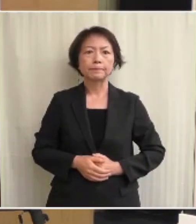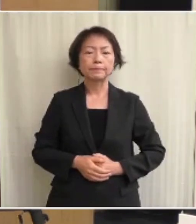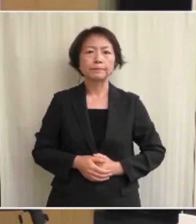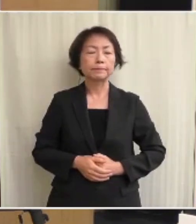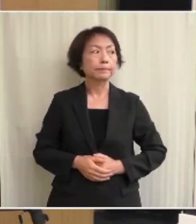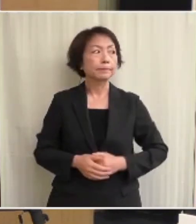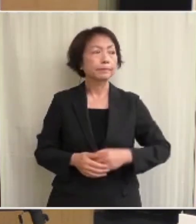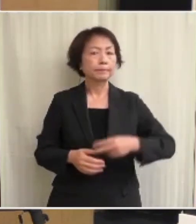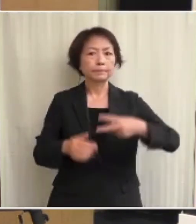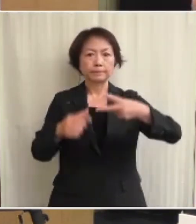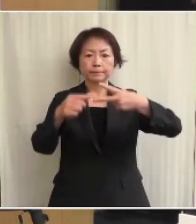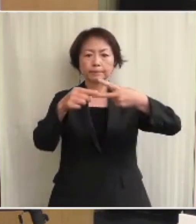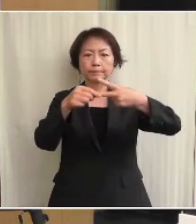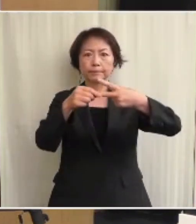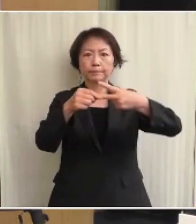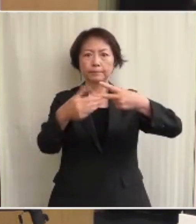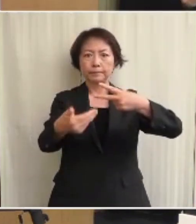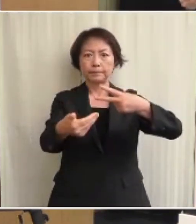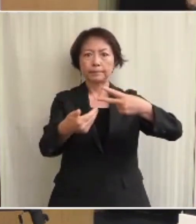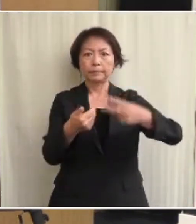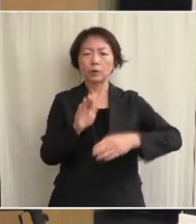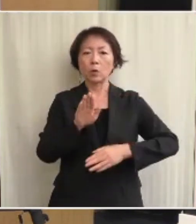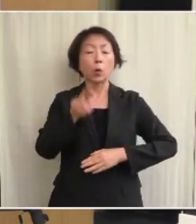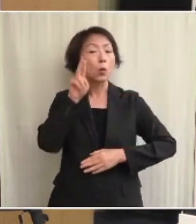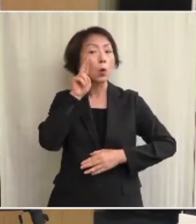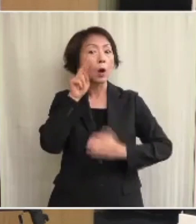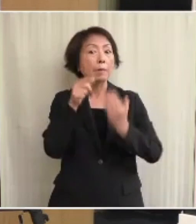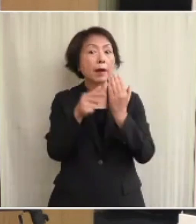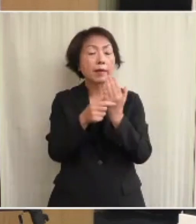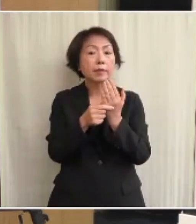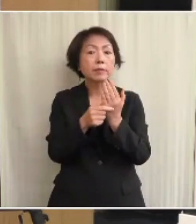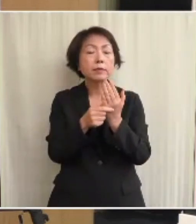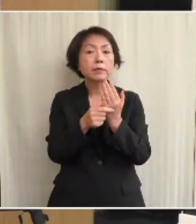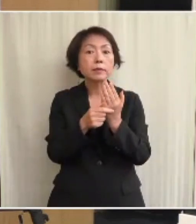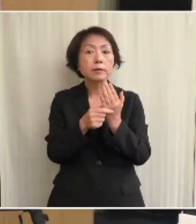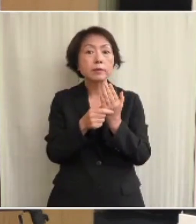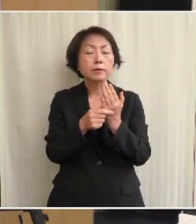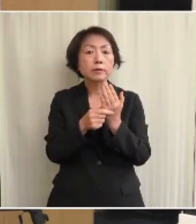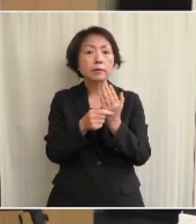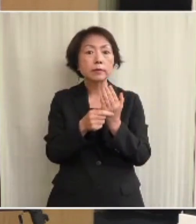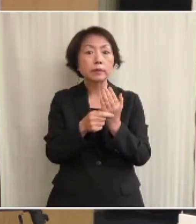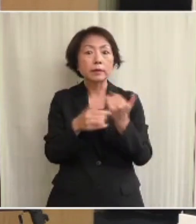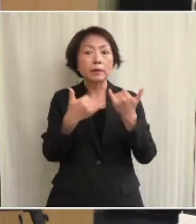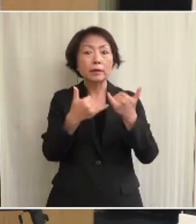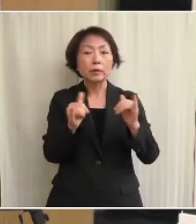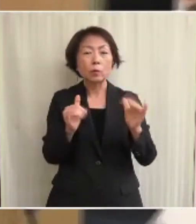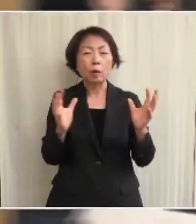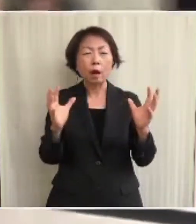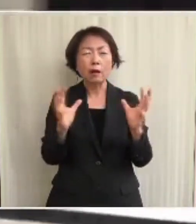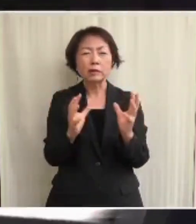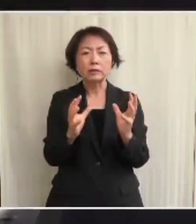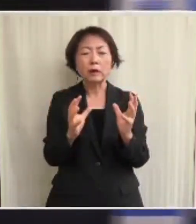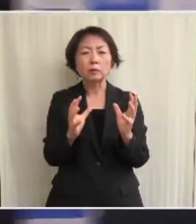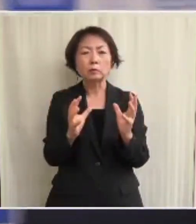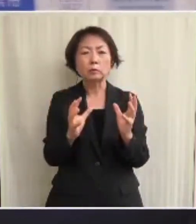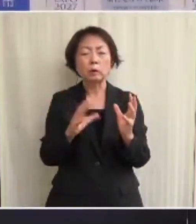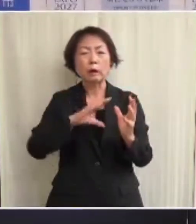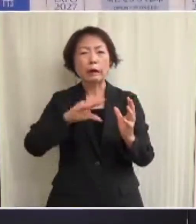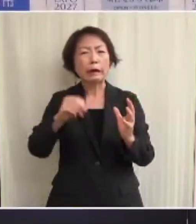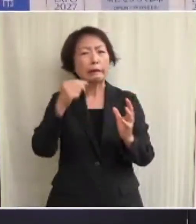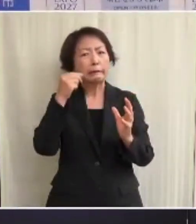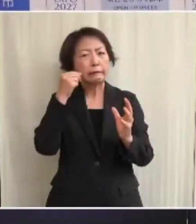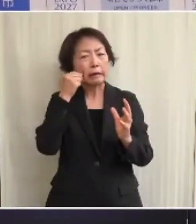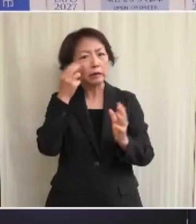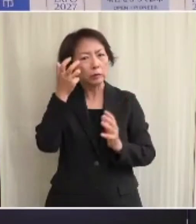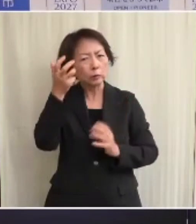それともう一点、今後この横浜駅で今まあ、一番こう人が滞留する、うん、想定される場所かと